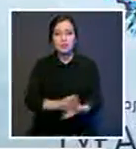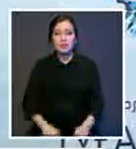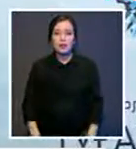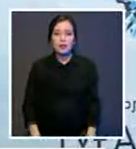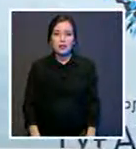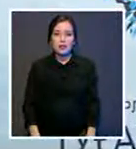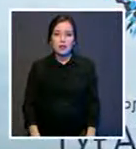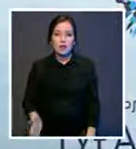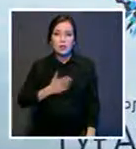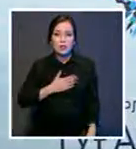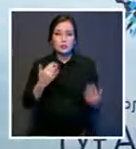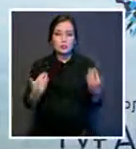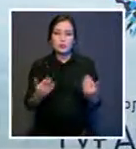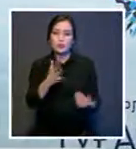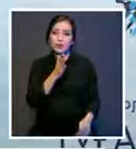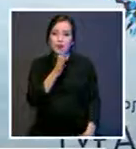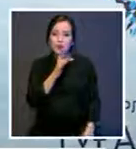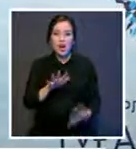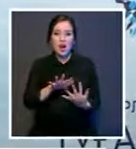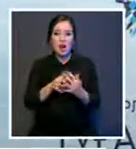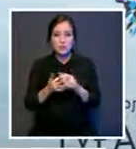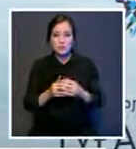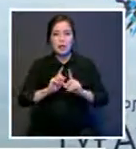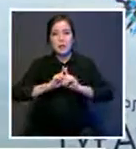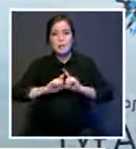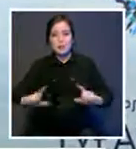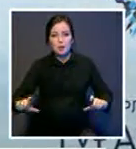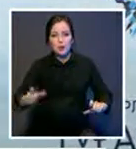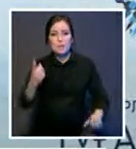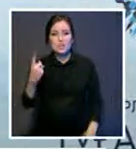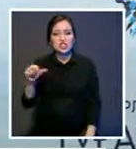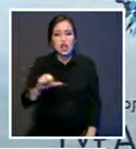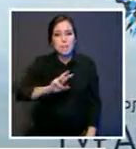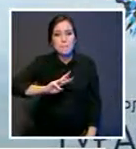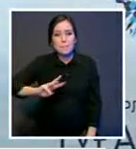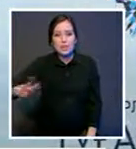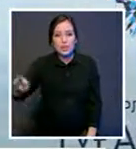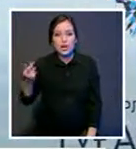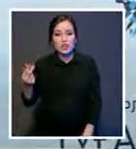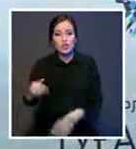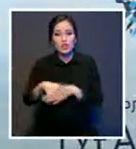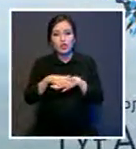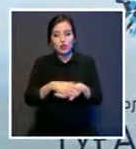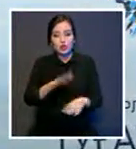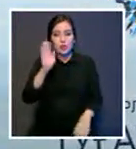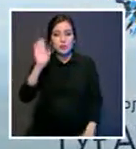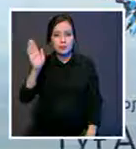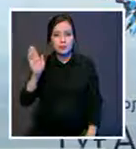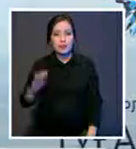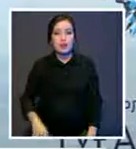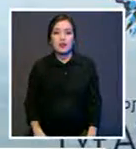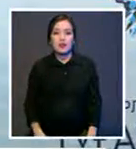Біз бүгінгі күні ауылымызда мектебімізге 1,5 миллиондай ақша құямыз. Көмек